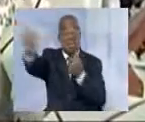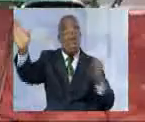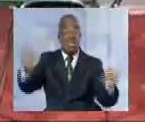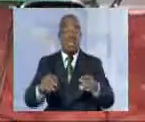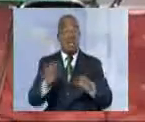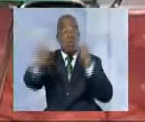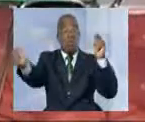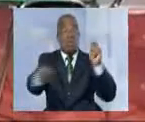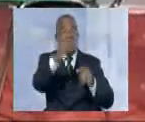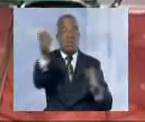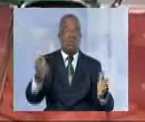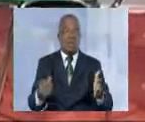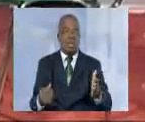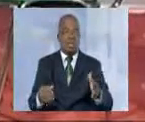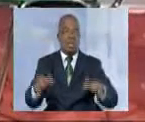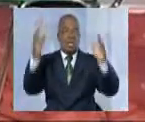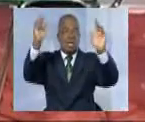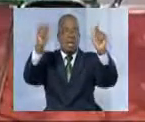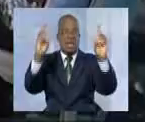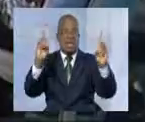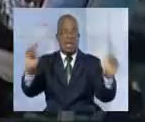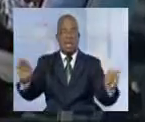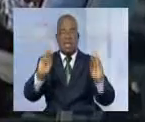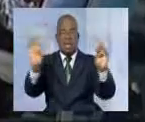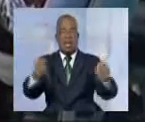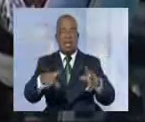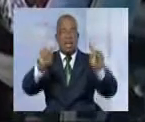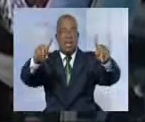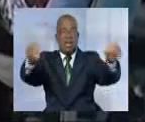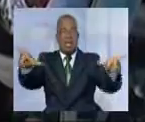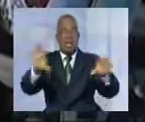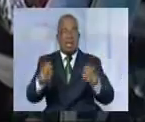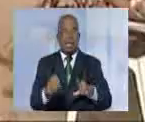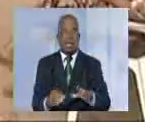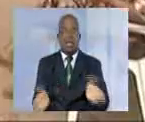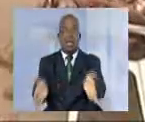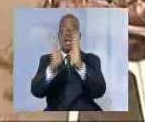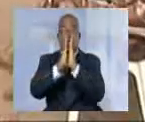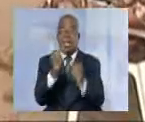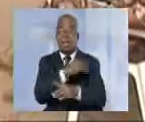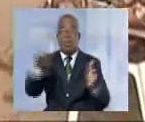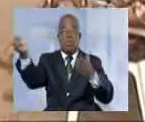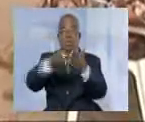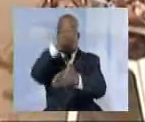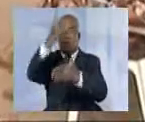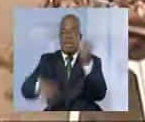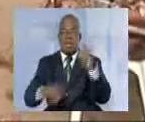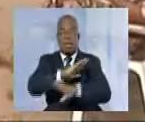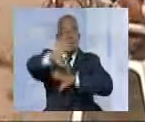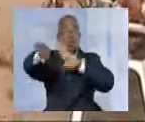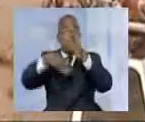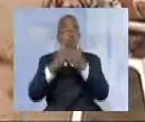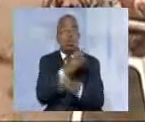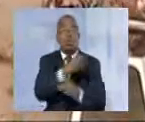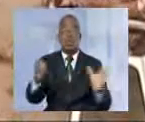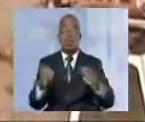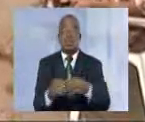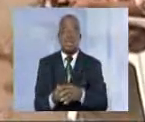et Trècheville. Ils réclamaient l'annulation pure et simple des scrutins parce que selon eux, ces tendances ne reflèteraient pas la